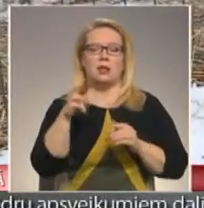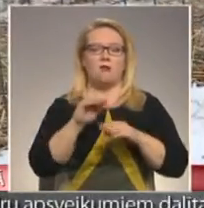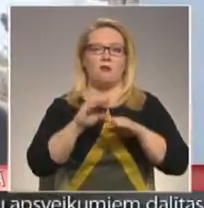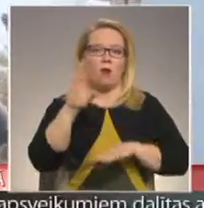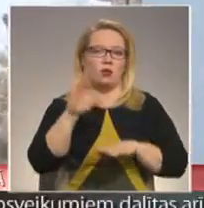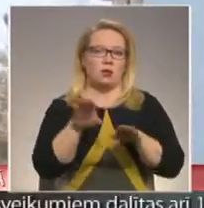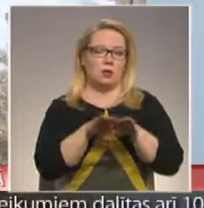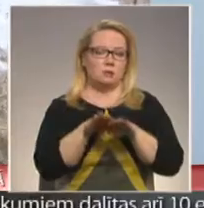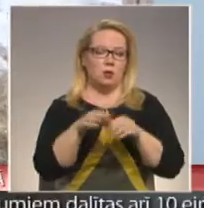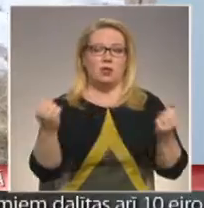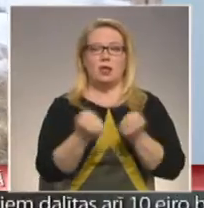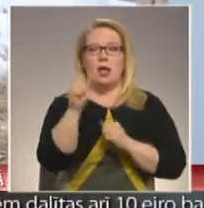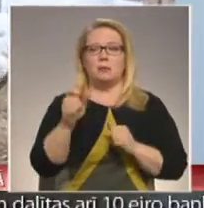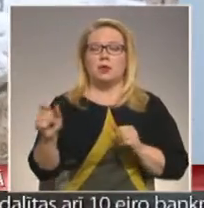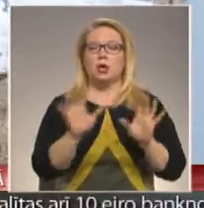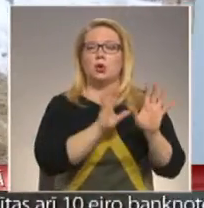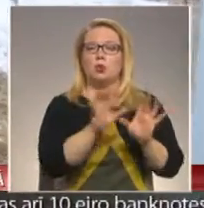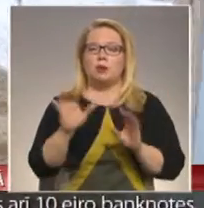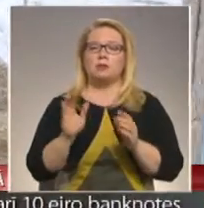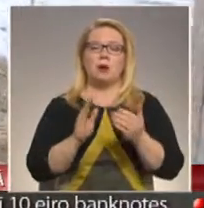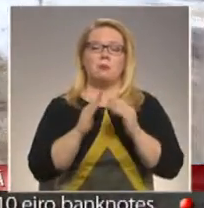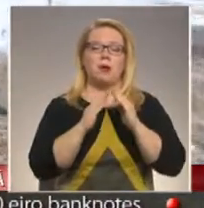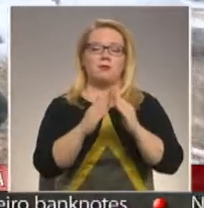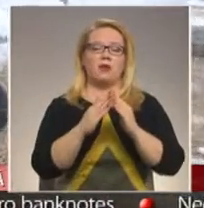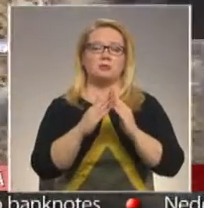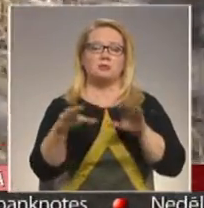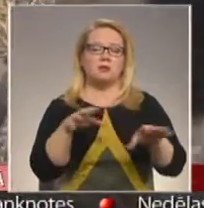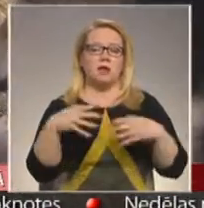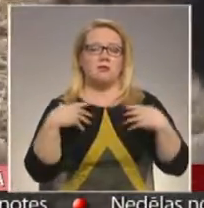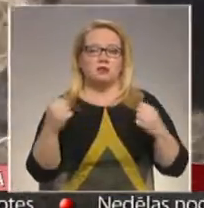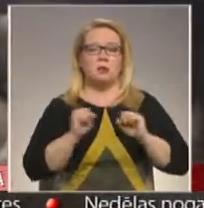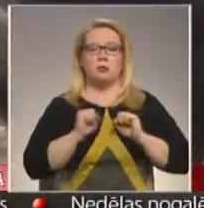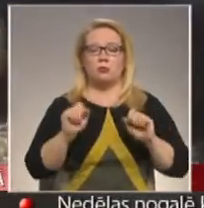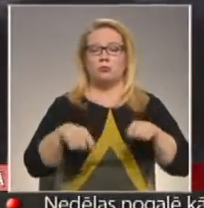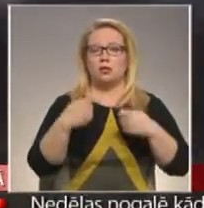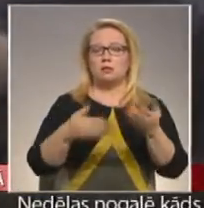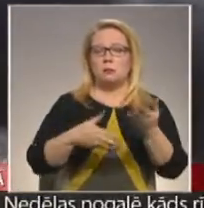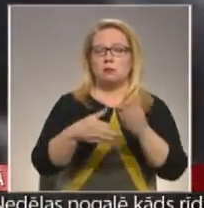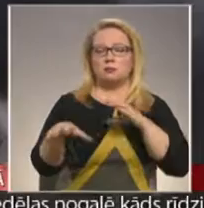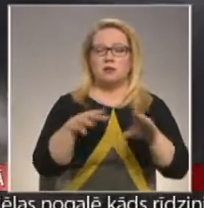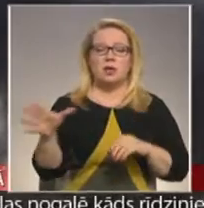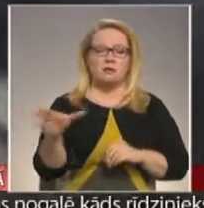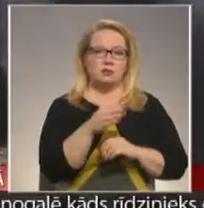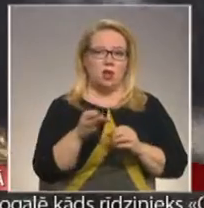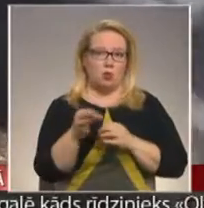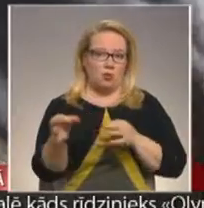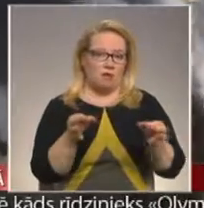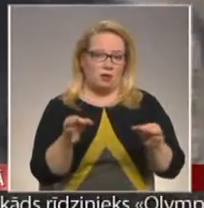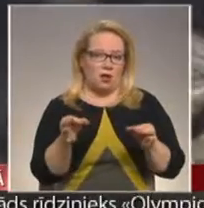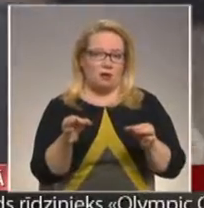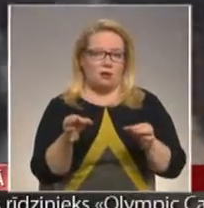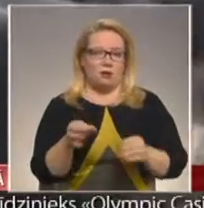fonda palīdzību. Darbinieki tā rūpējas gan par patversmes dzīvnieku veselību un drošību, gan arī sniedz palīdzību dzīvniekiem visā novadā.